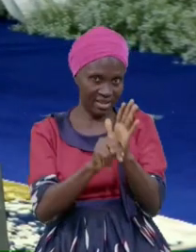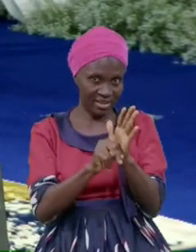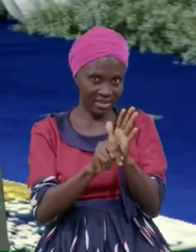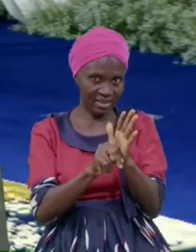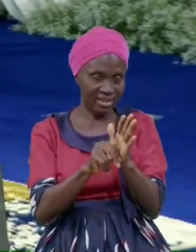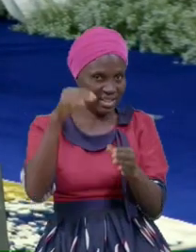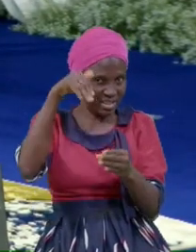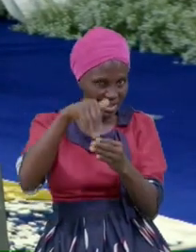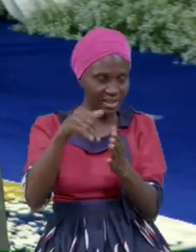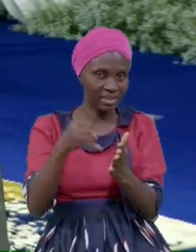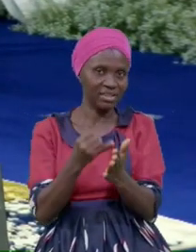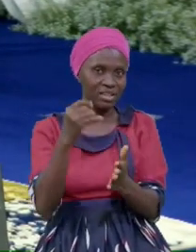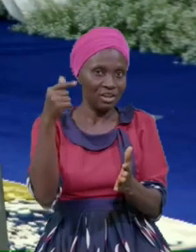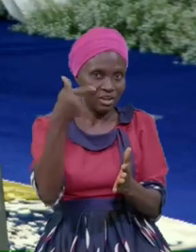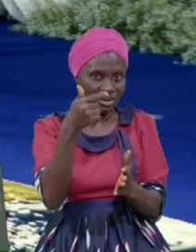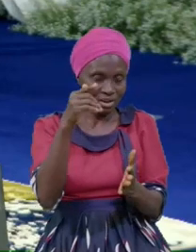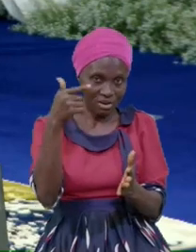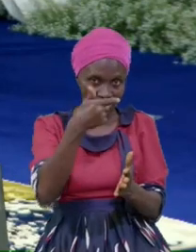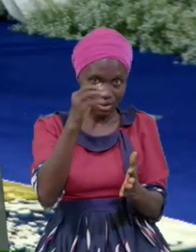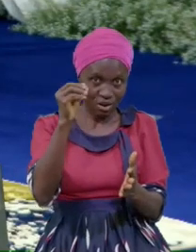Et ça veut dire comme Dieu.